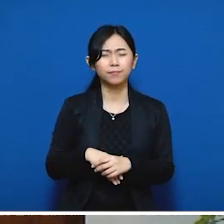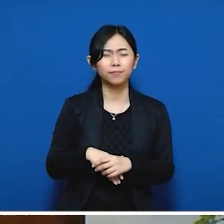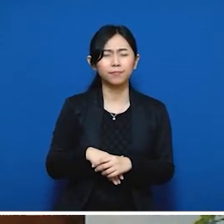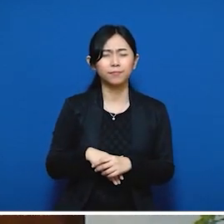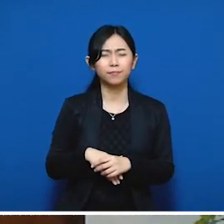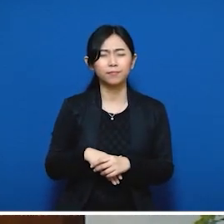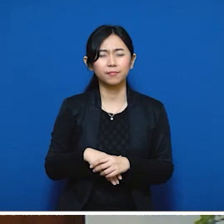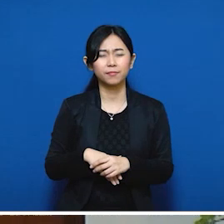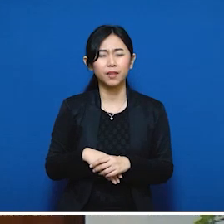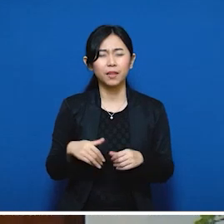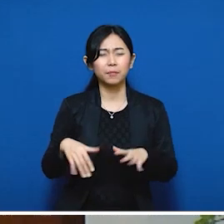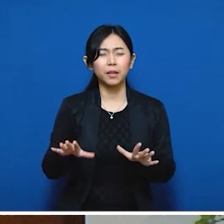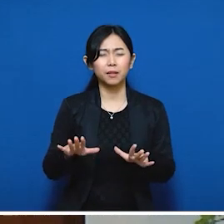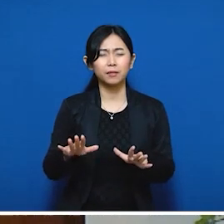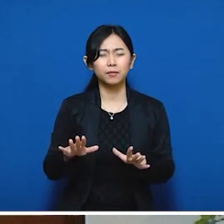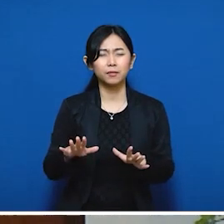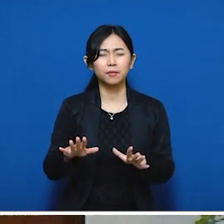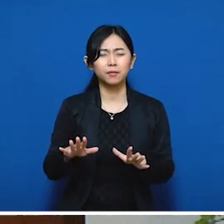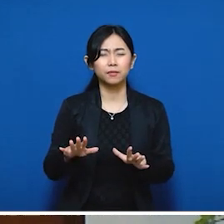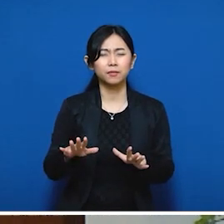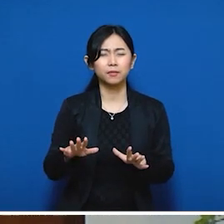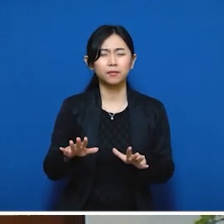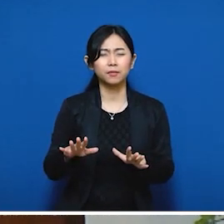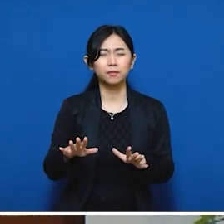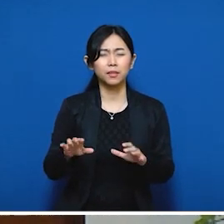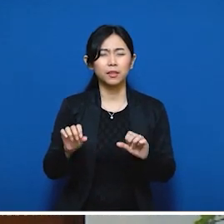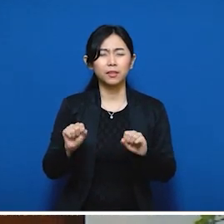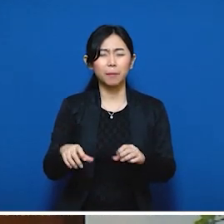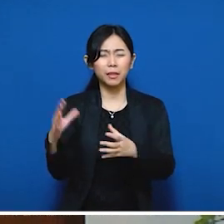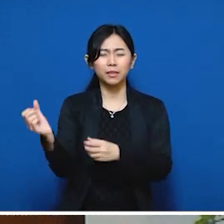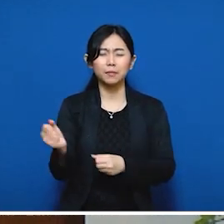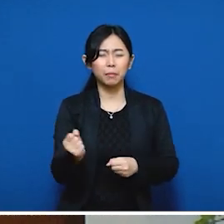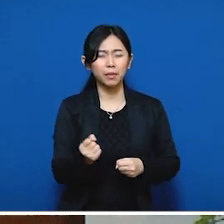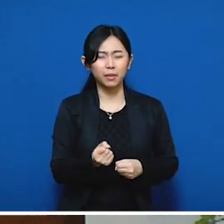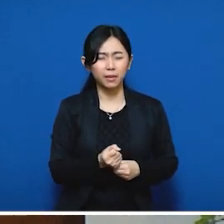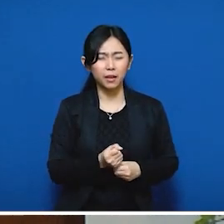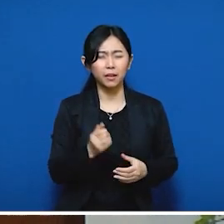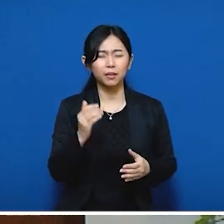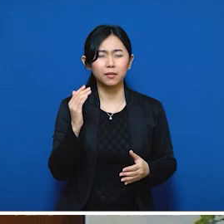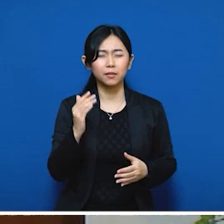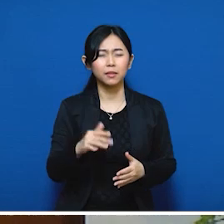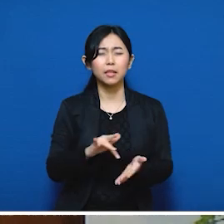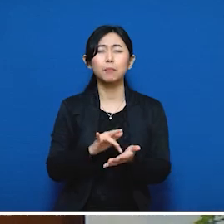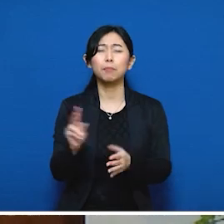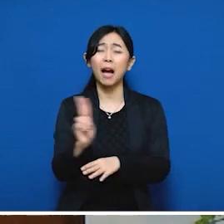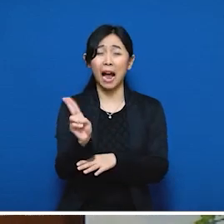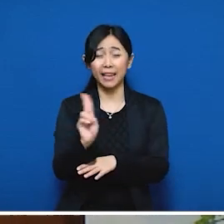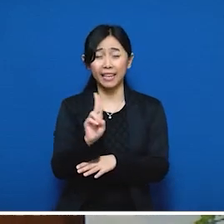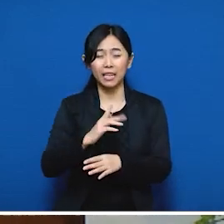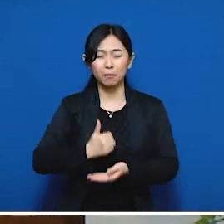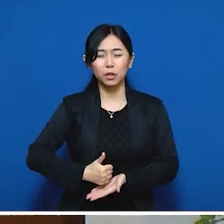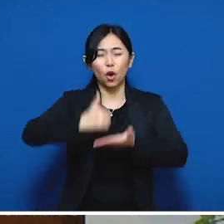COVID-19 kiranya juga dapat segera digunakan untuk